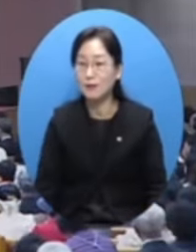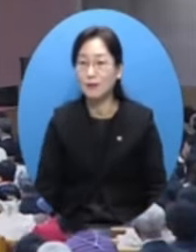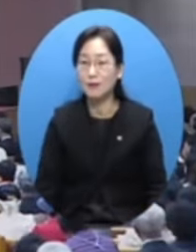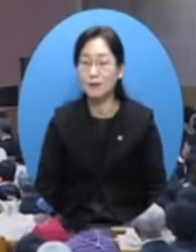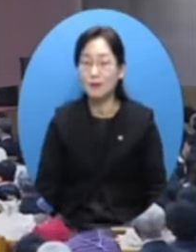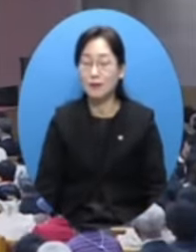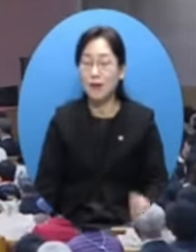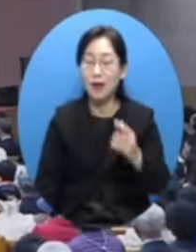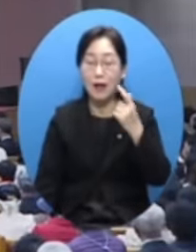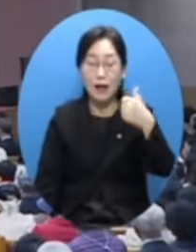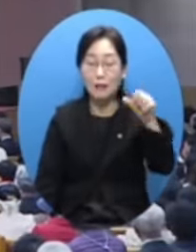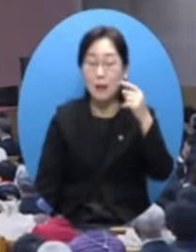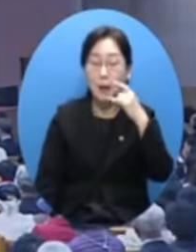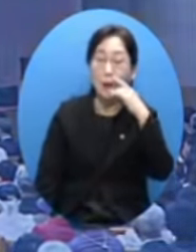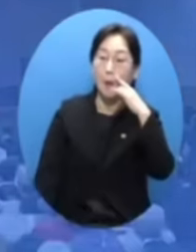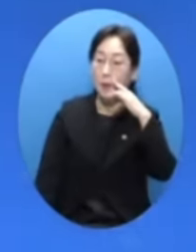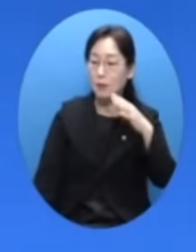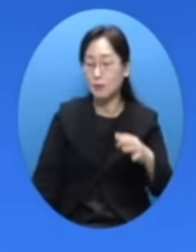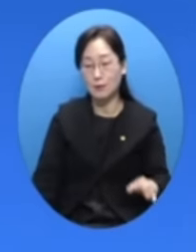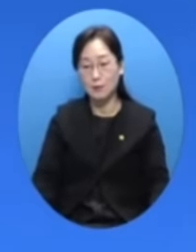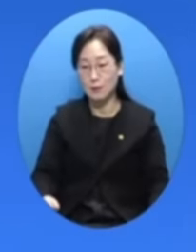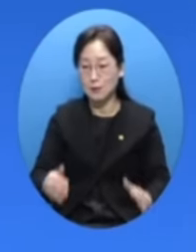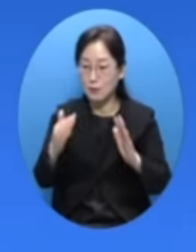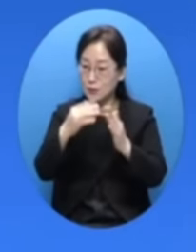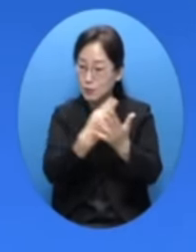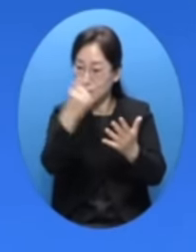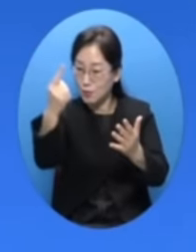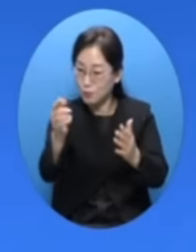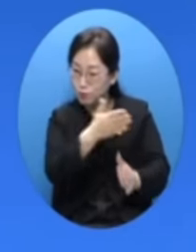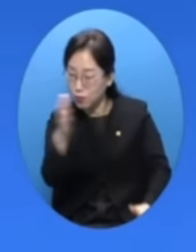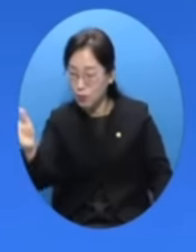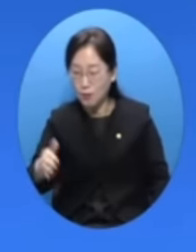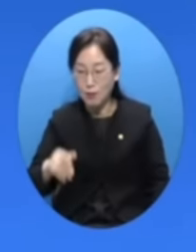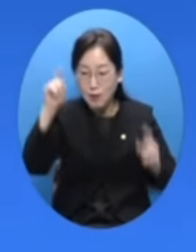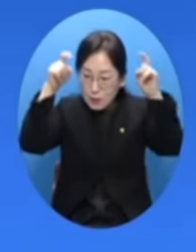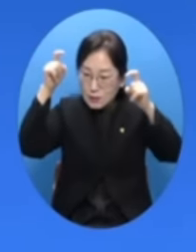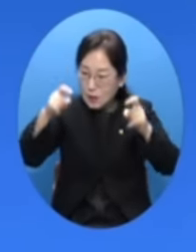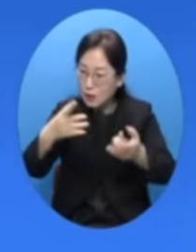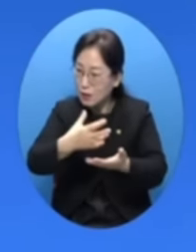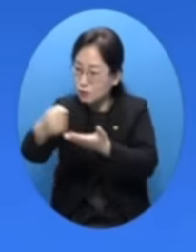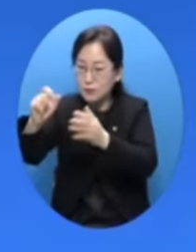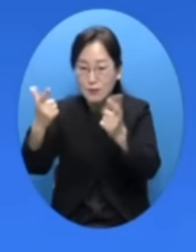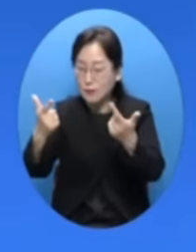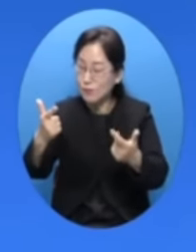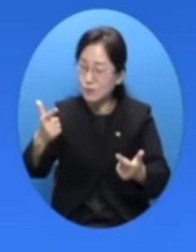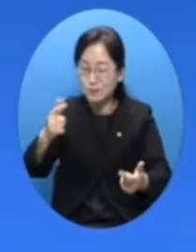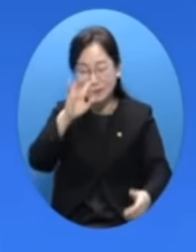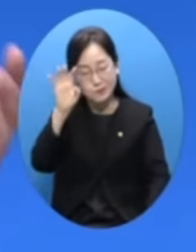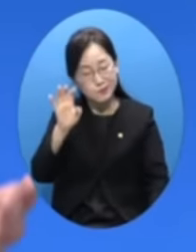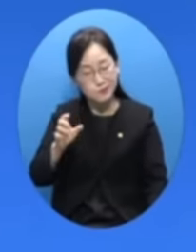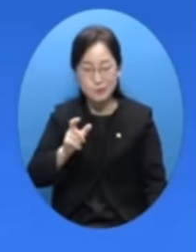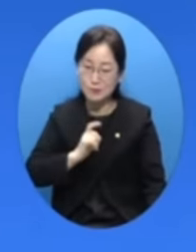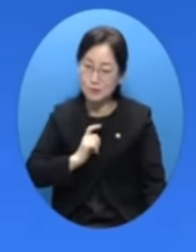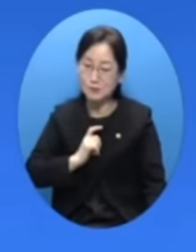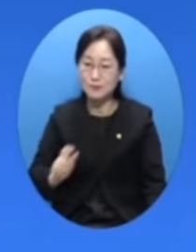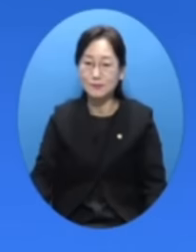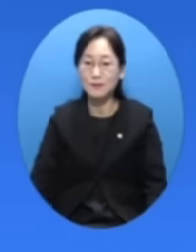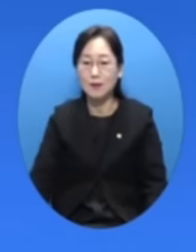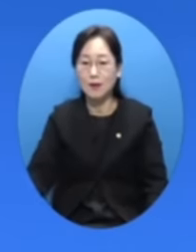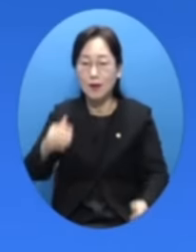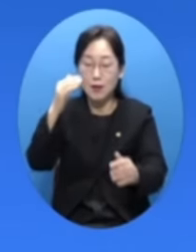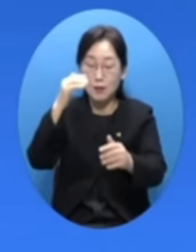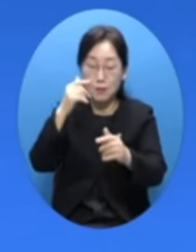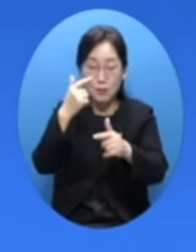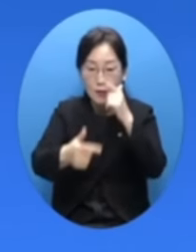이삭이 궁금했습니다. 떠날 때부터 왜 번제를 드릴 양을 아버지가 가져가지 않으실까. 그리고 이제 번제를 나무